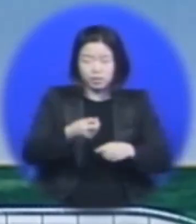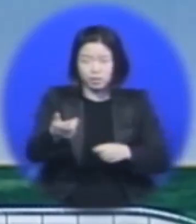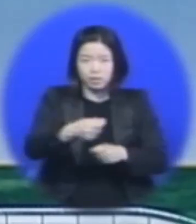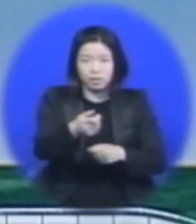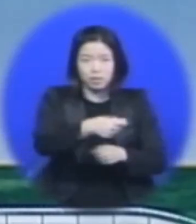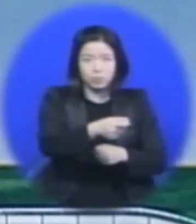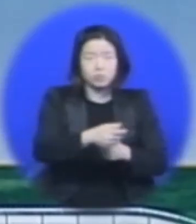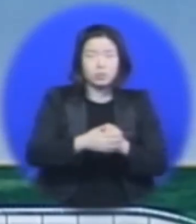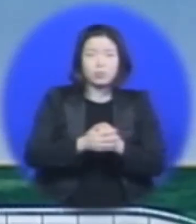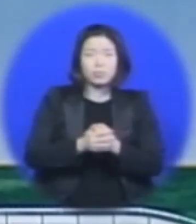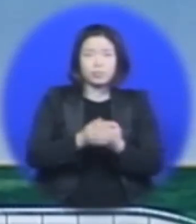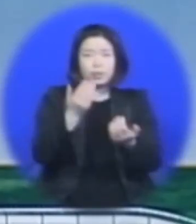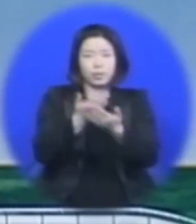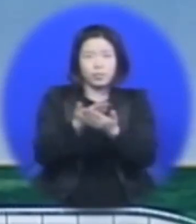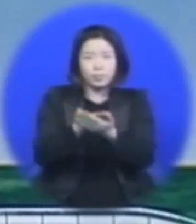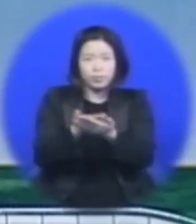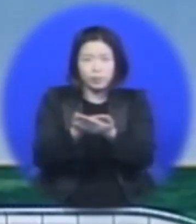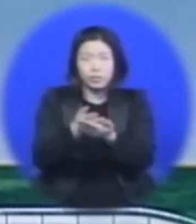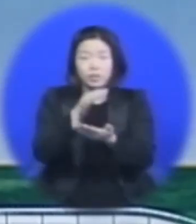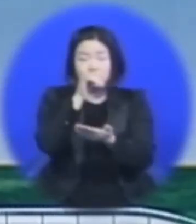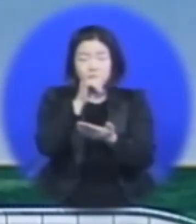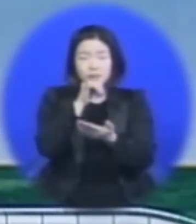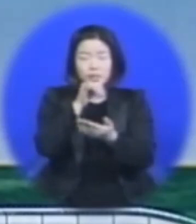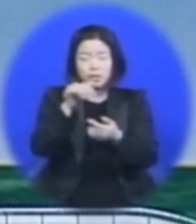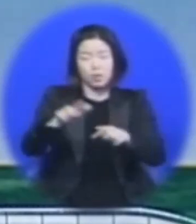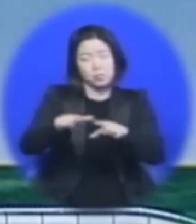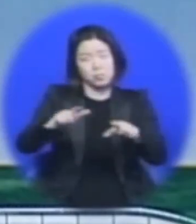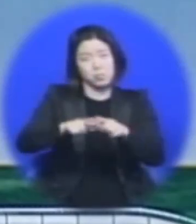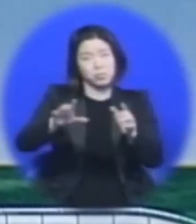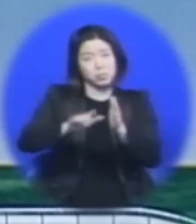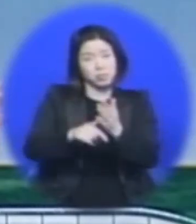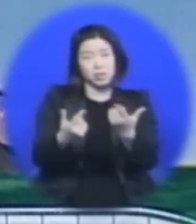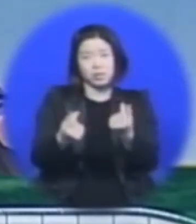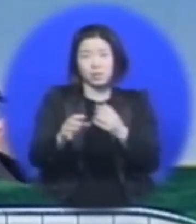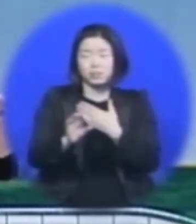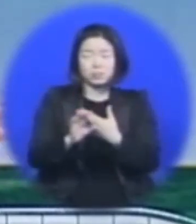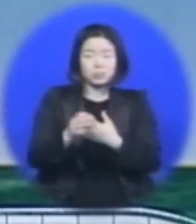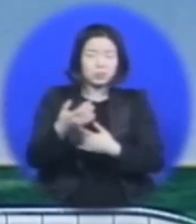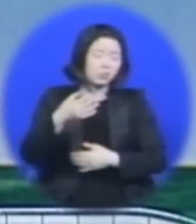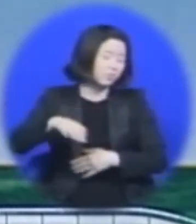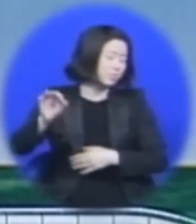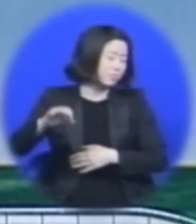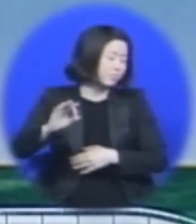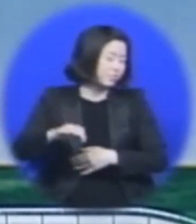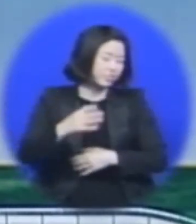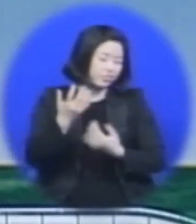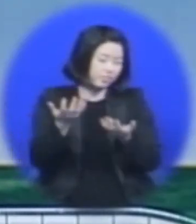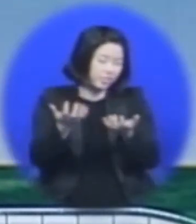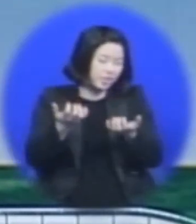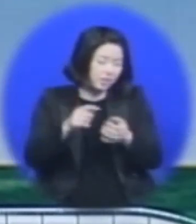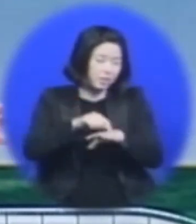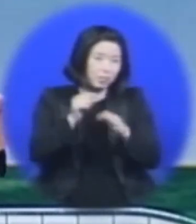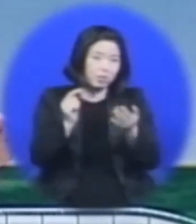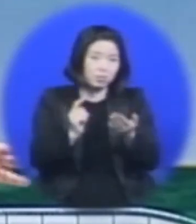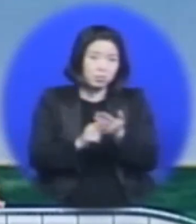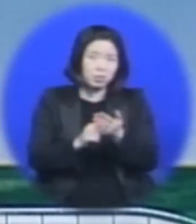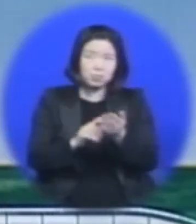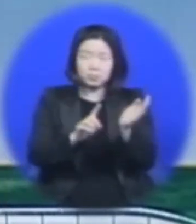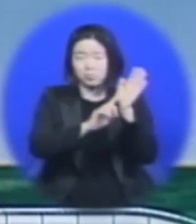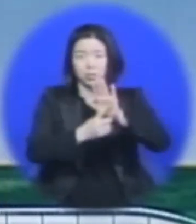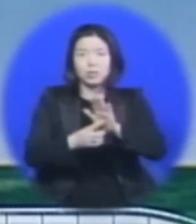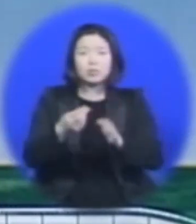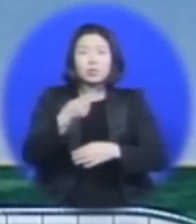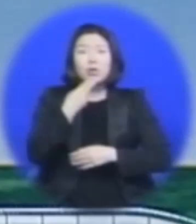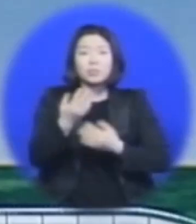주더라 구거를 하는 거지 평소 같으면은 거들떠 보지도 않고 인색한 마음으로 반응도 안